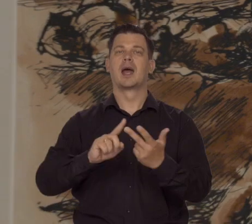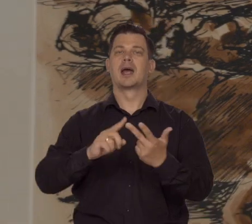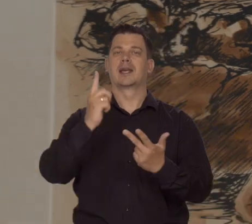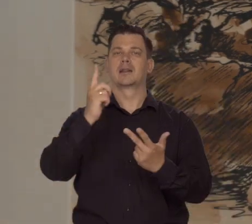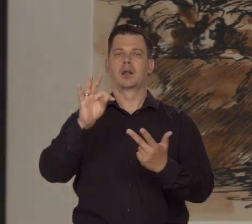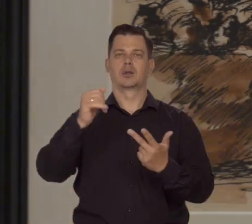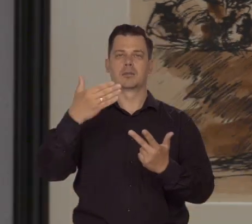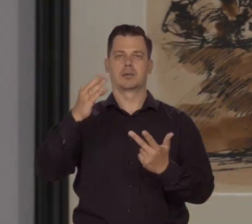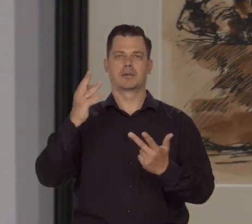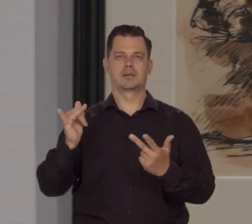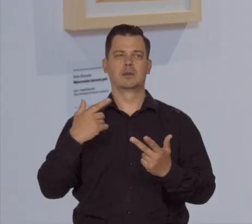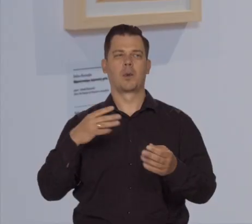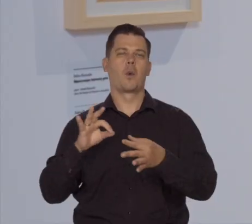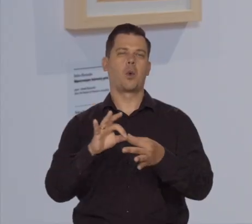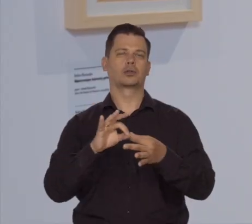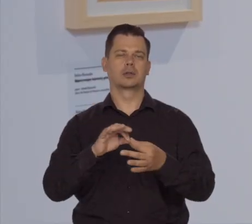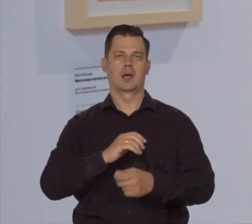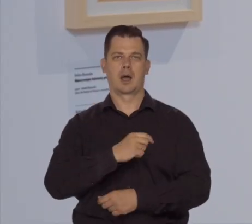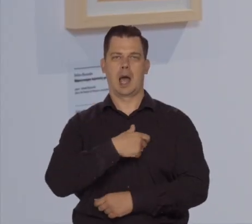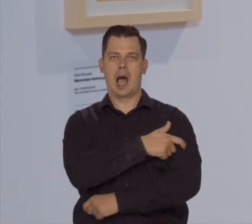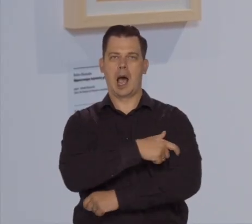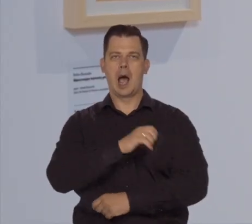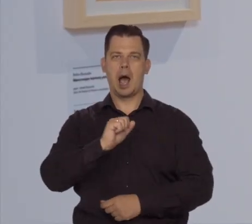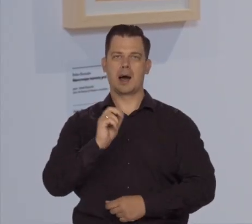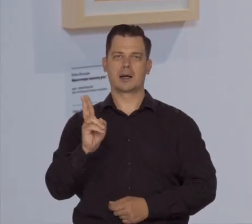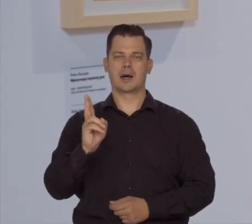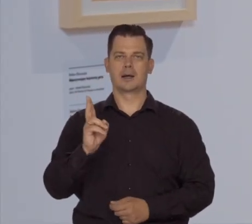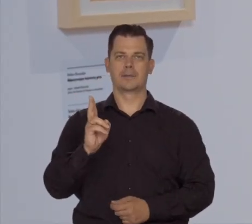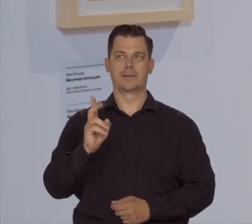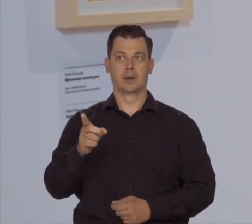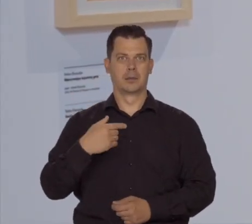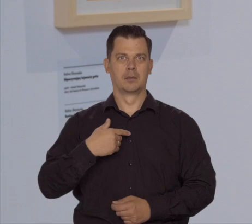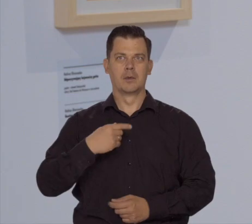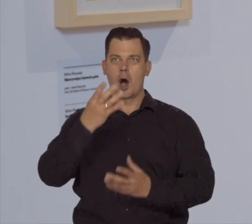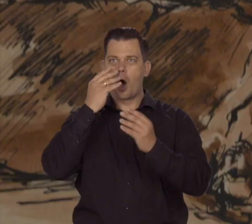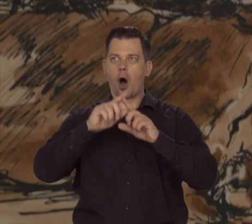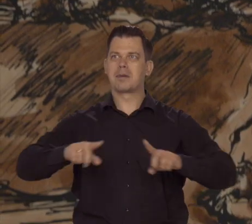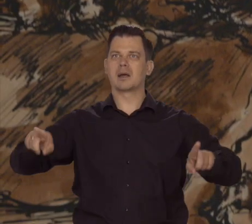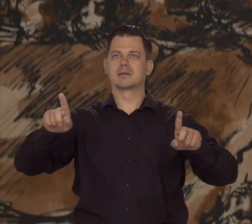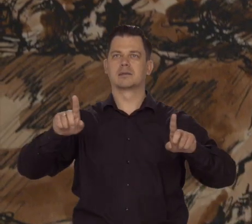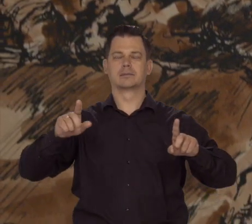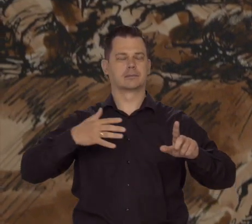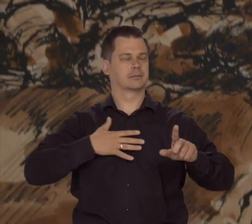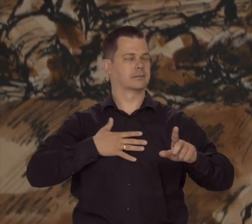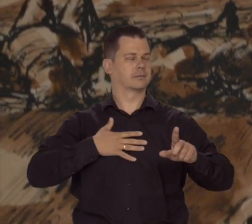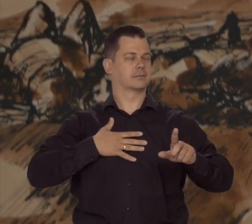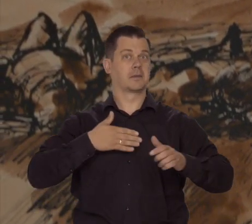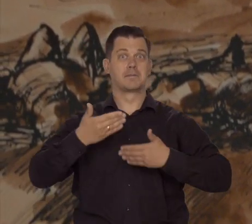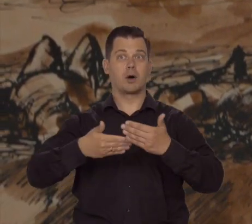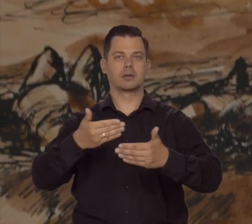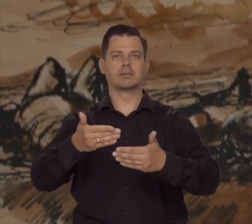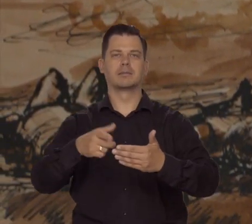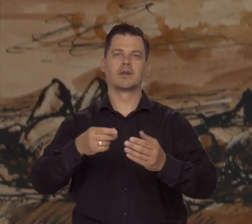Stanisława Tomaszewskiego, łącznika AK z gettem. Te przejmujące obrazy stanowią kontrapunkt dla całej